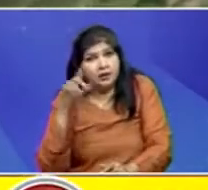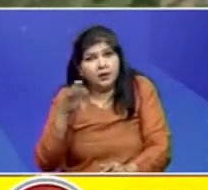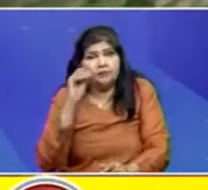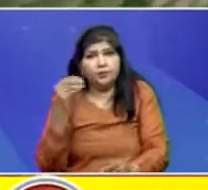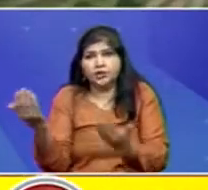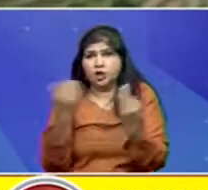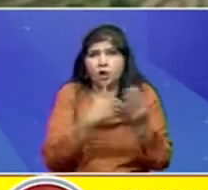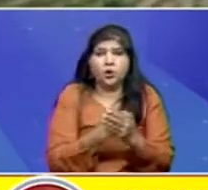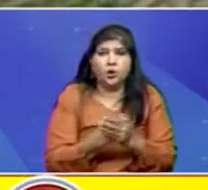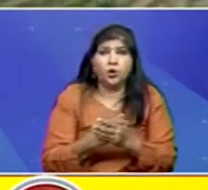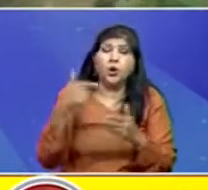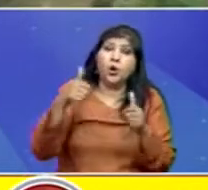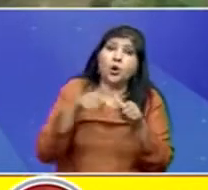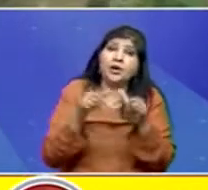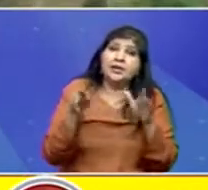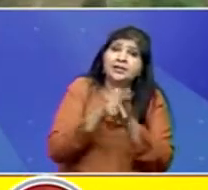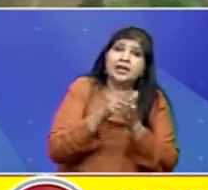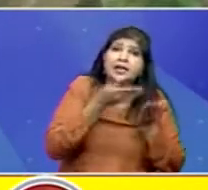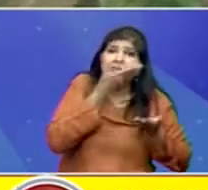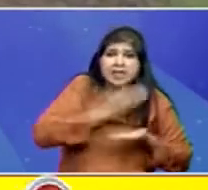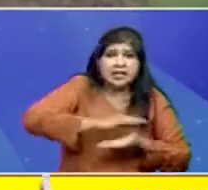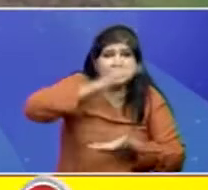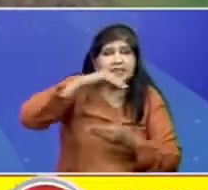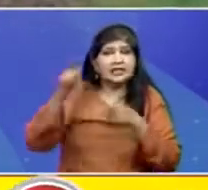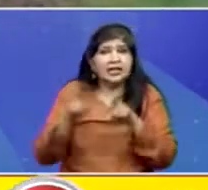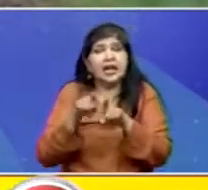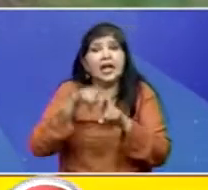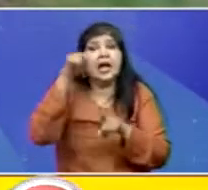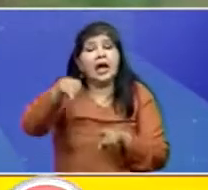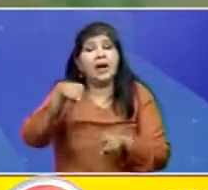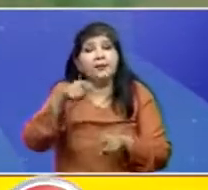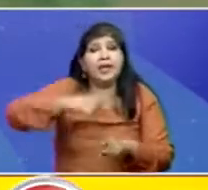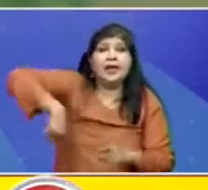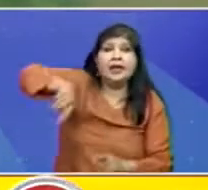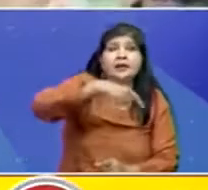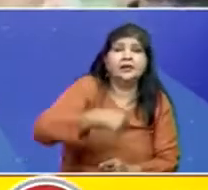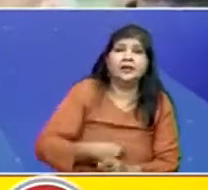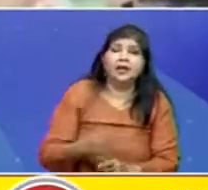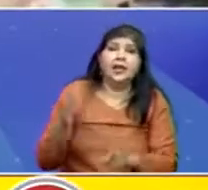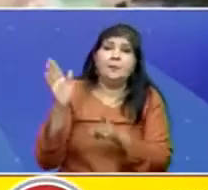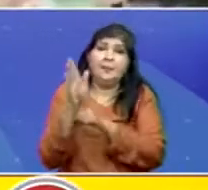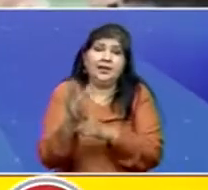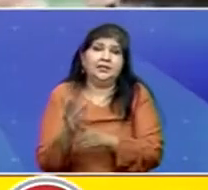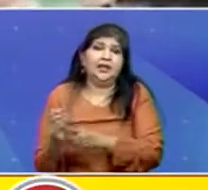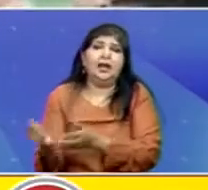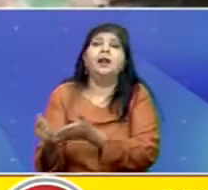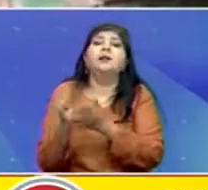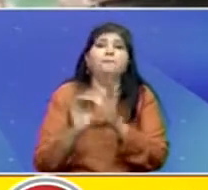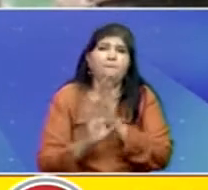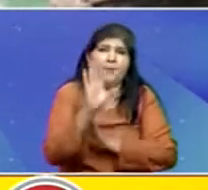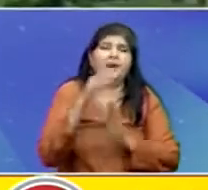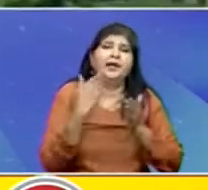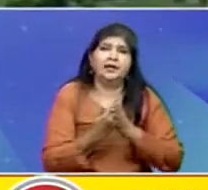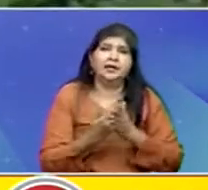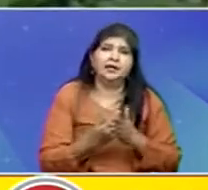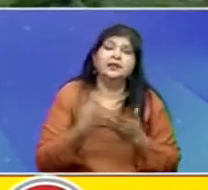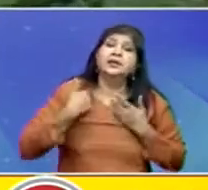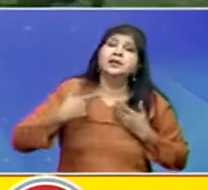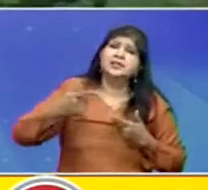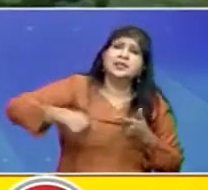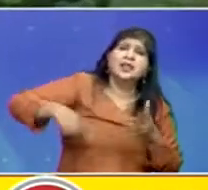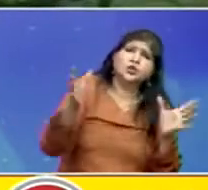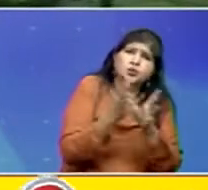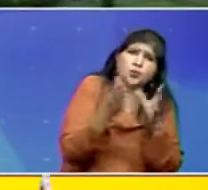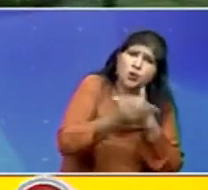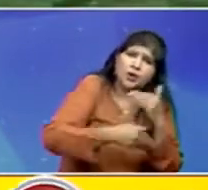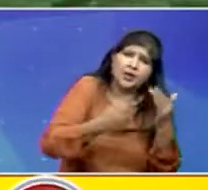से जल समरक्षन के साथ साथ आपके इलाके की पहचान भी बनेगी इस्थे शहरों में महलों में